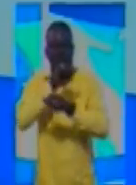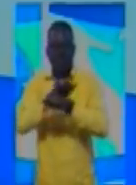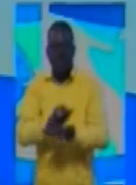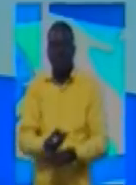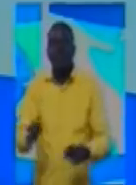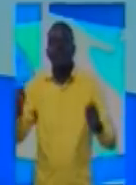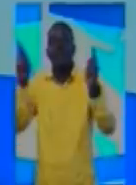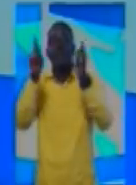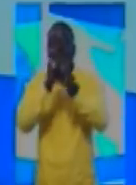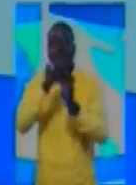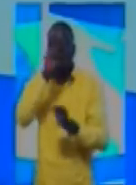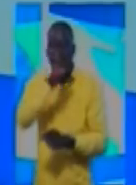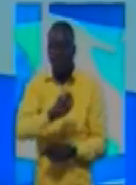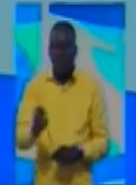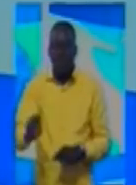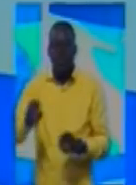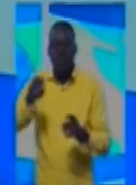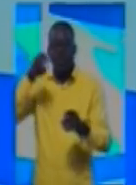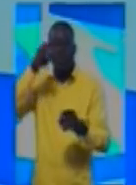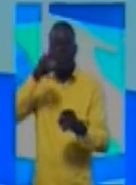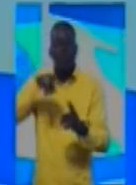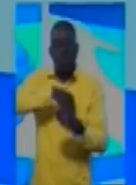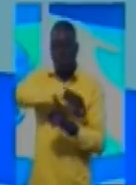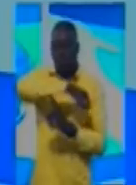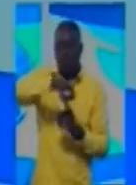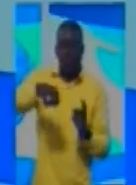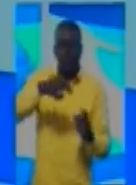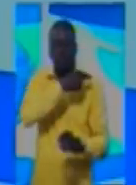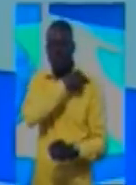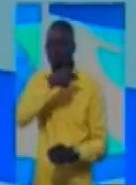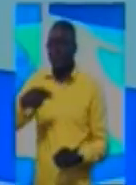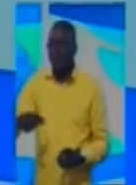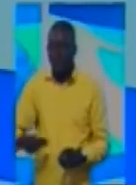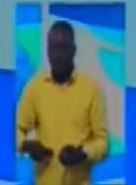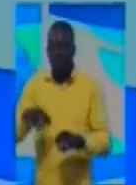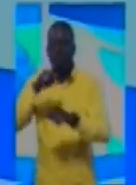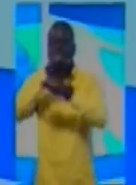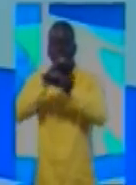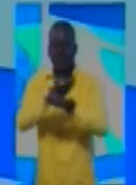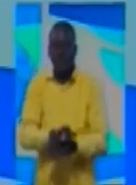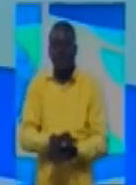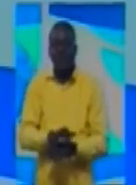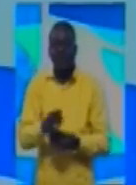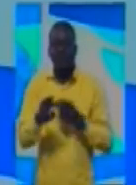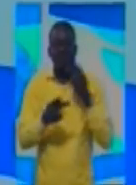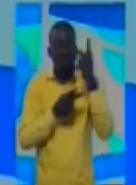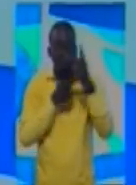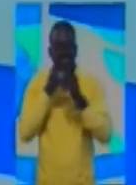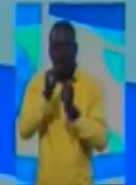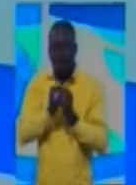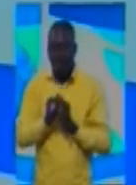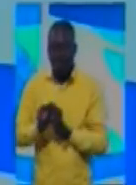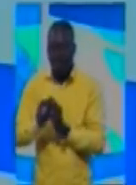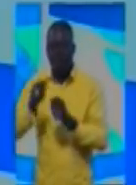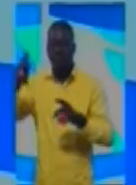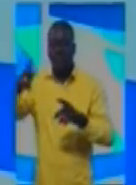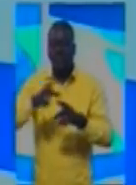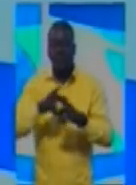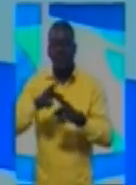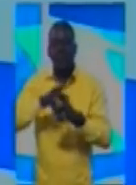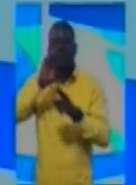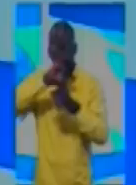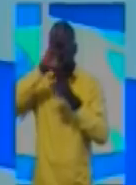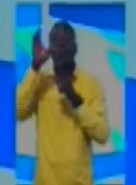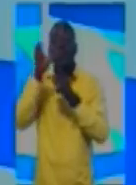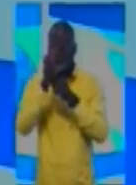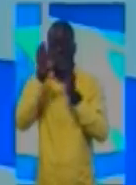à Ouagadougou autour de l'Arlenaba Tigré. Les leaders coutumiers sont appelés à revisiter ensemble les pratiques culturelles sur